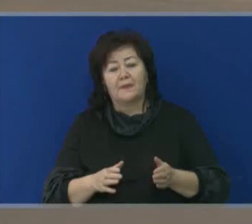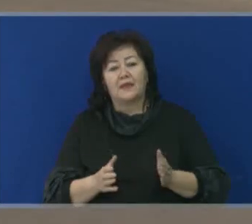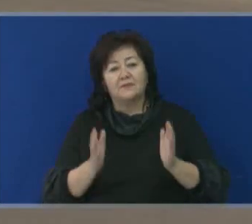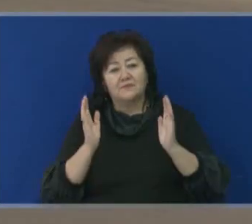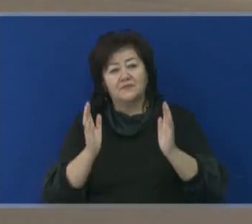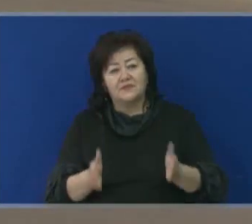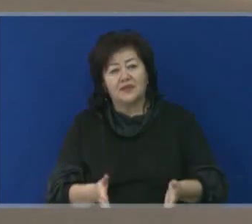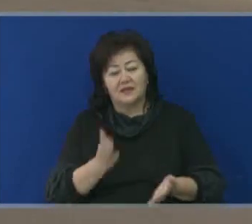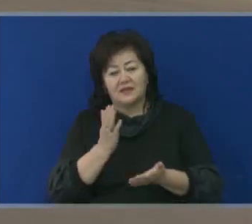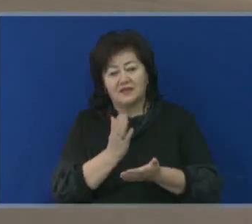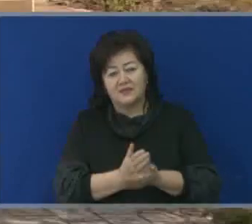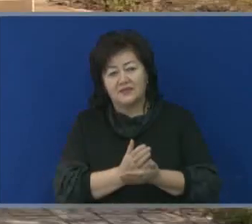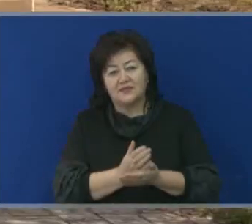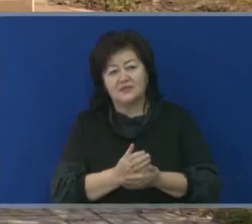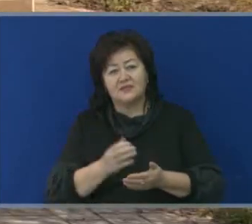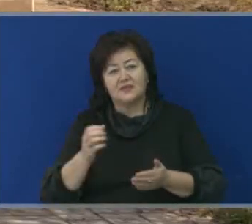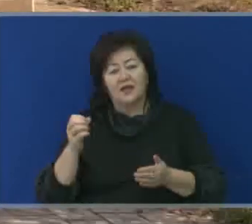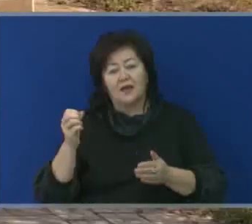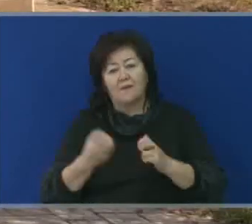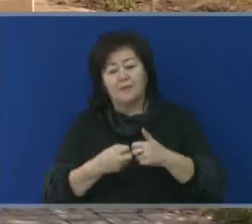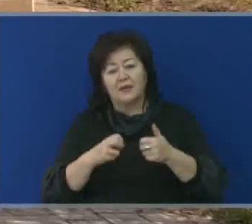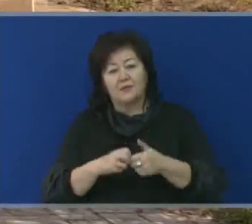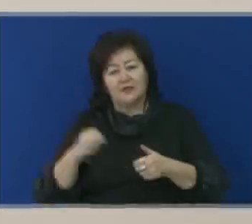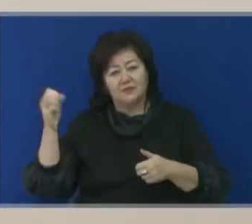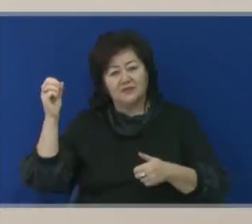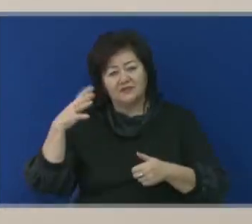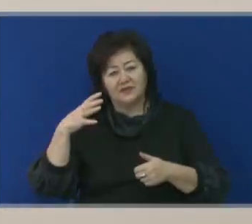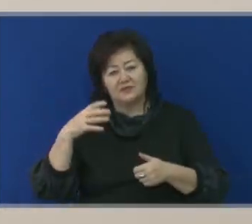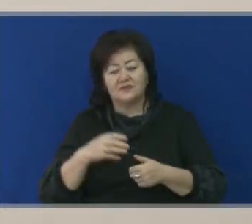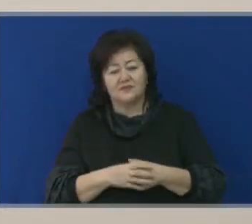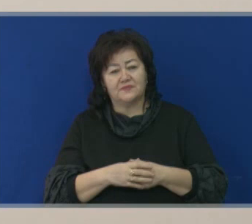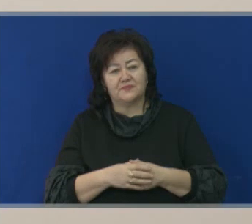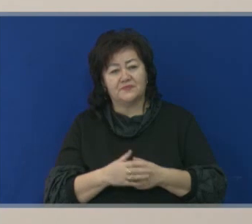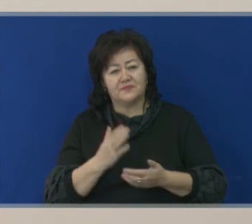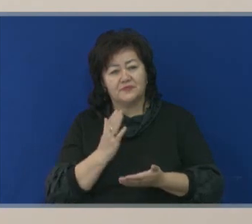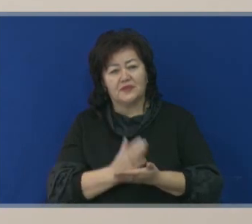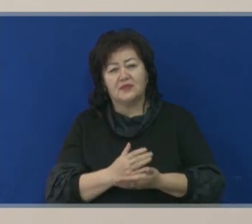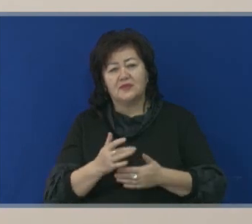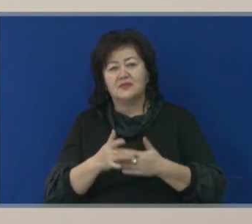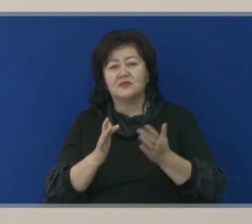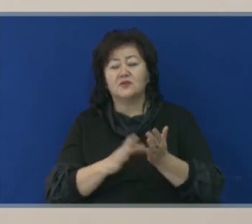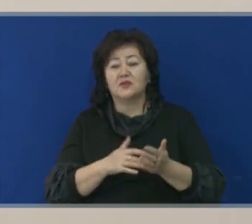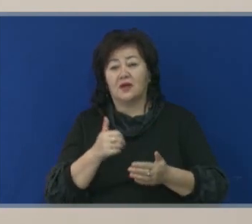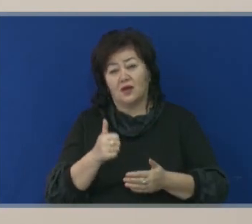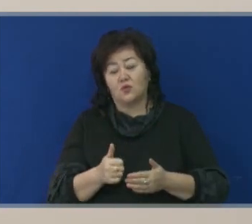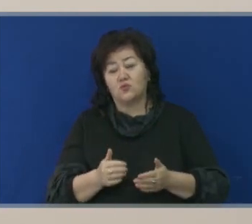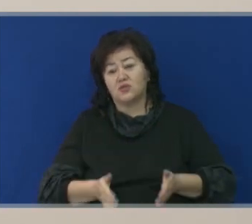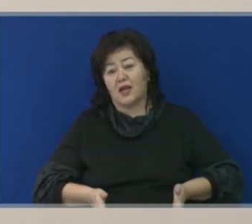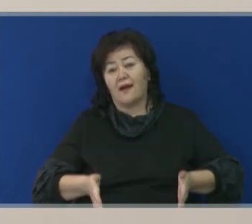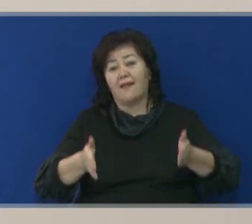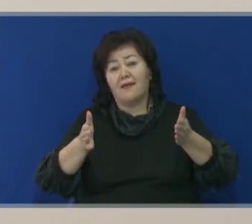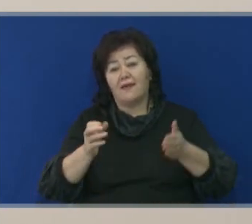освещением. Одна из них – аллея Путь Абая, расположенная на левом берегу города. У нас есть в городе хорошая аллея, аллея